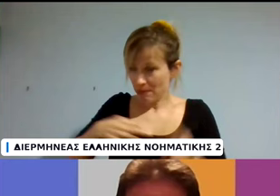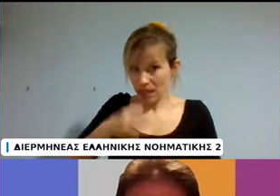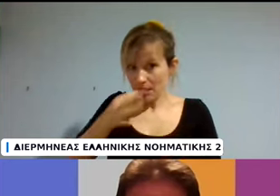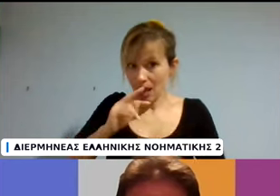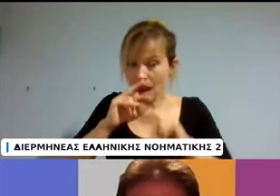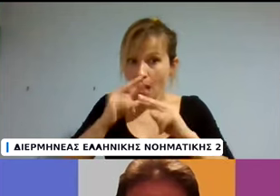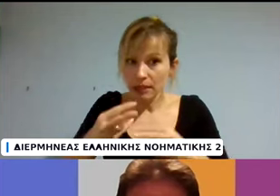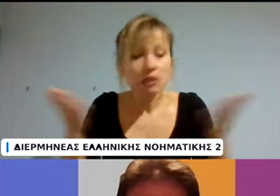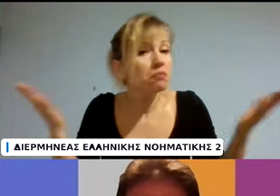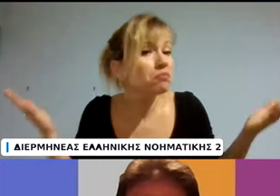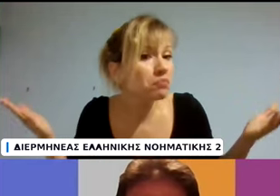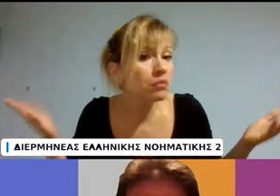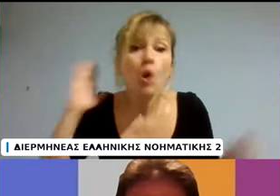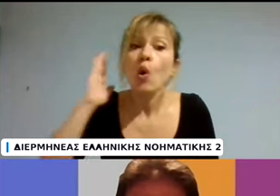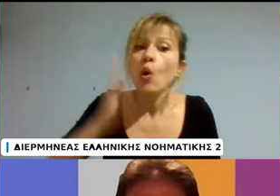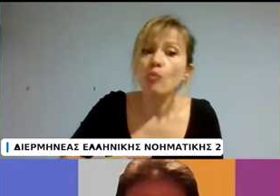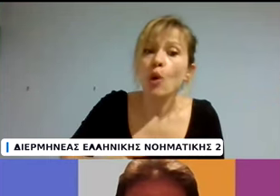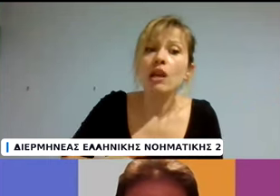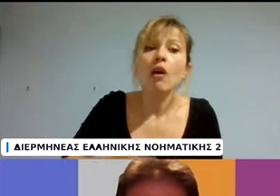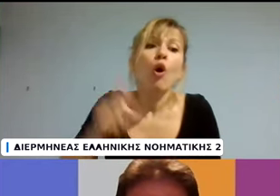Μπορεί να δοκιμάσει και τα δύο.